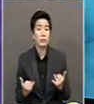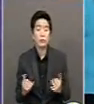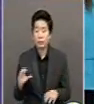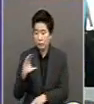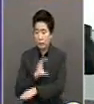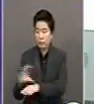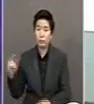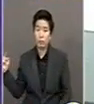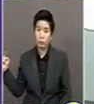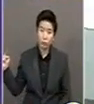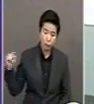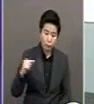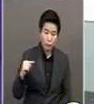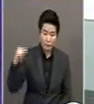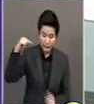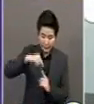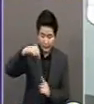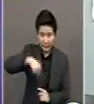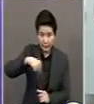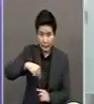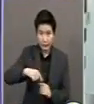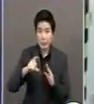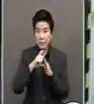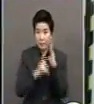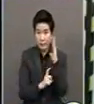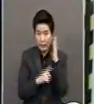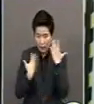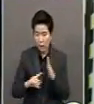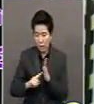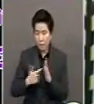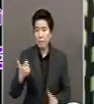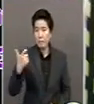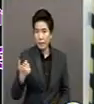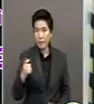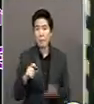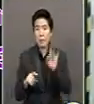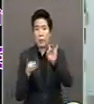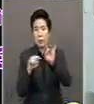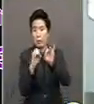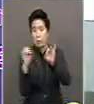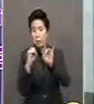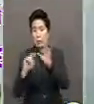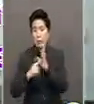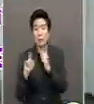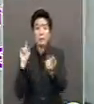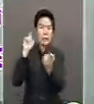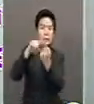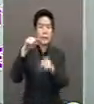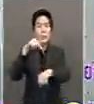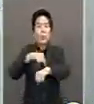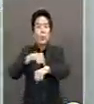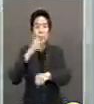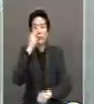ไฟฟ้านะครับก็ได้เดินทางมาถึงที่บัญชราแล้วเริ่มจับเวลา 8:00 น.พอดีดูกันว่าเราถึงปลายทางกี่โม